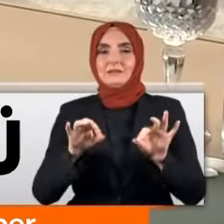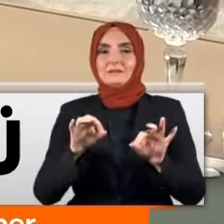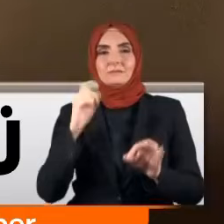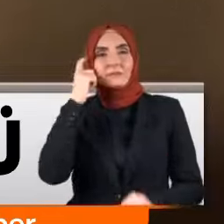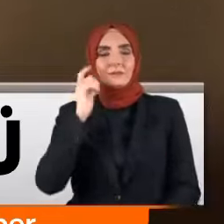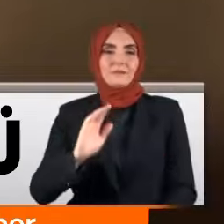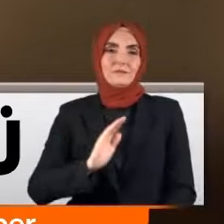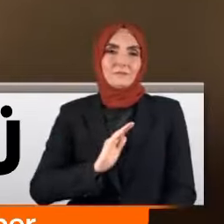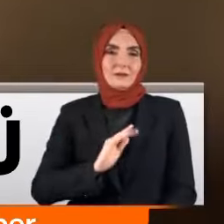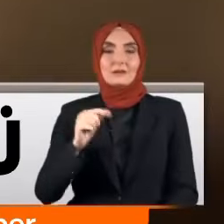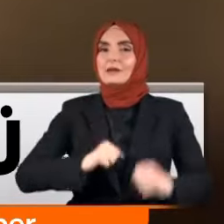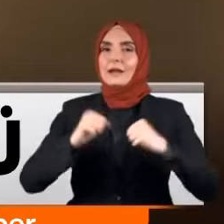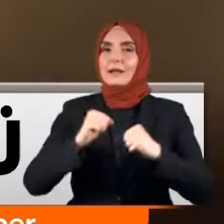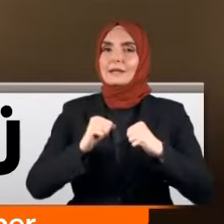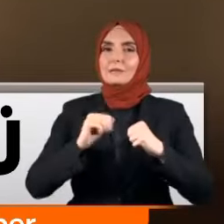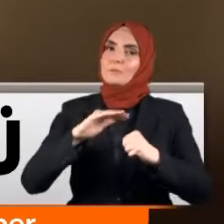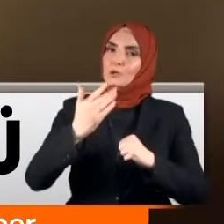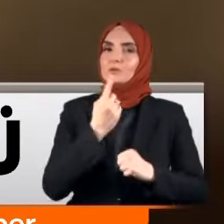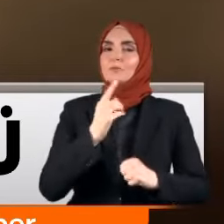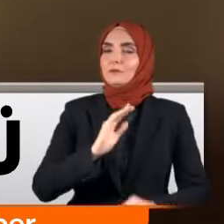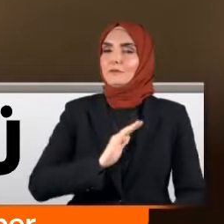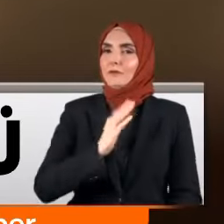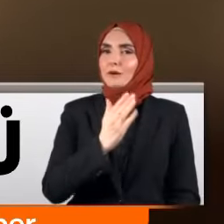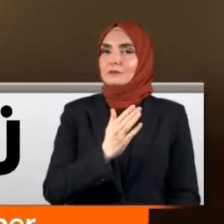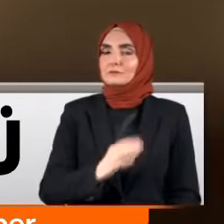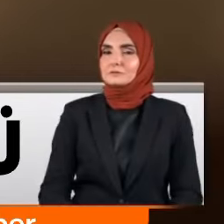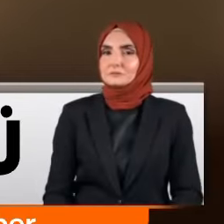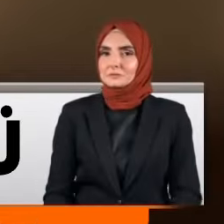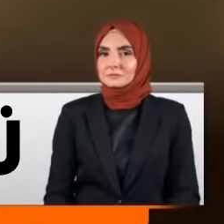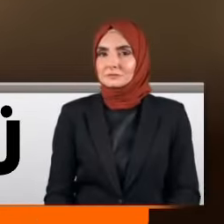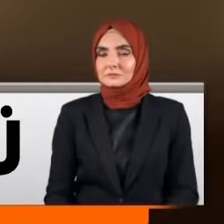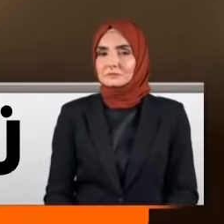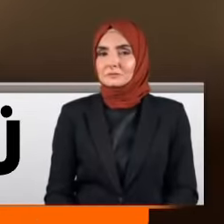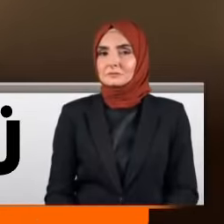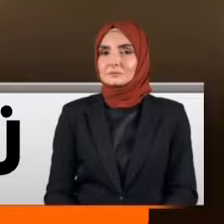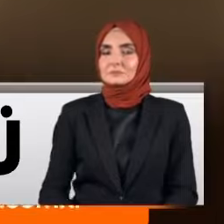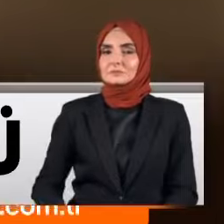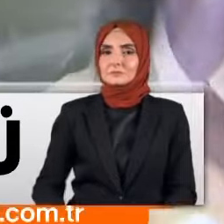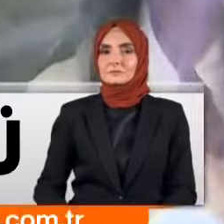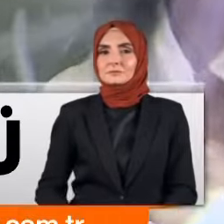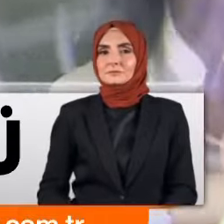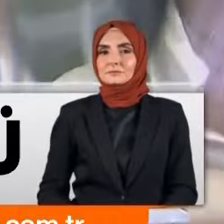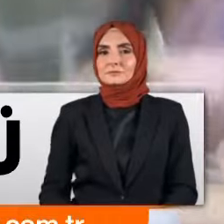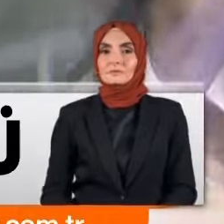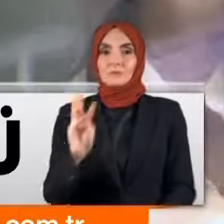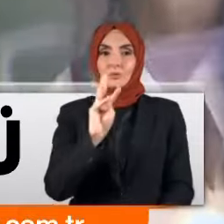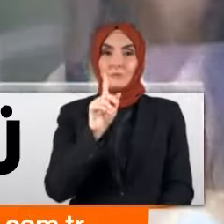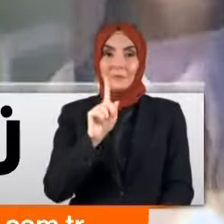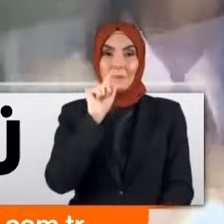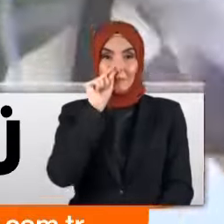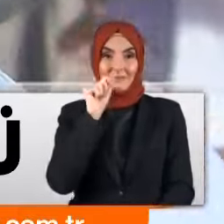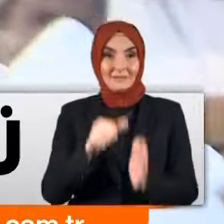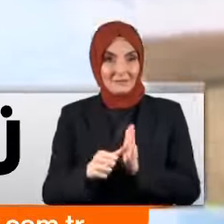İmamoğlu değil. Vallahi de billahi de sonuna kadar mücadele edeceğim. Buradayım. 31 Mart'ın